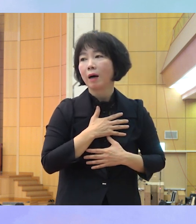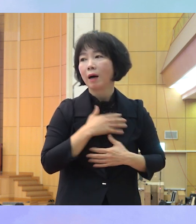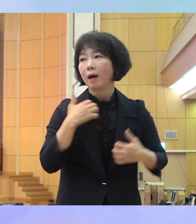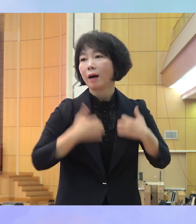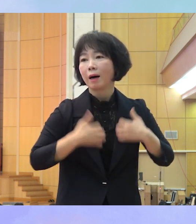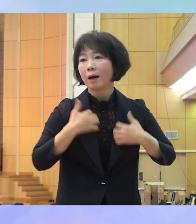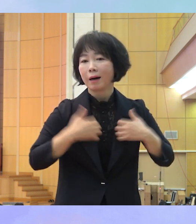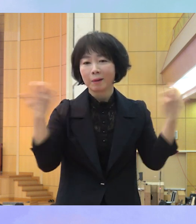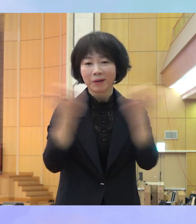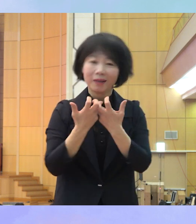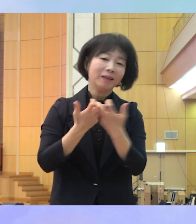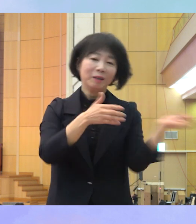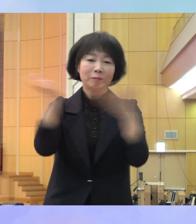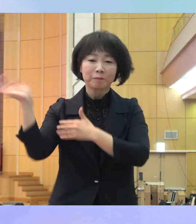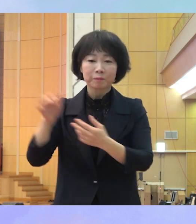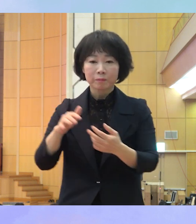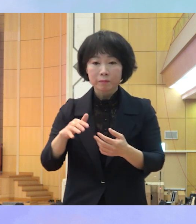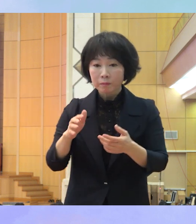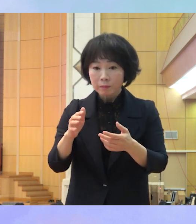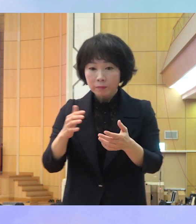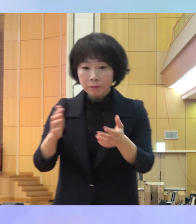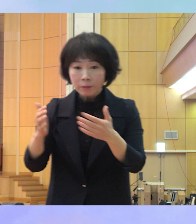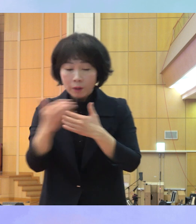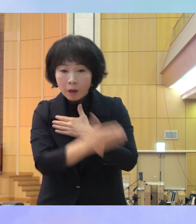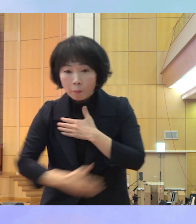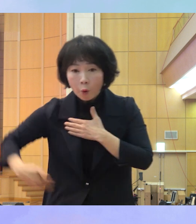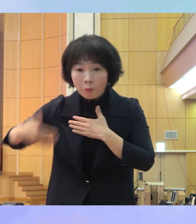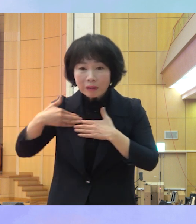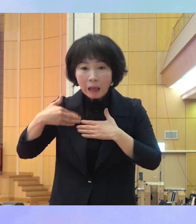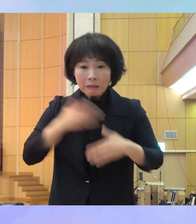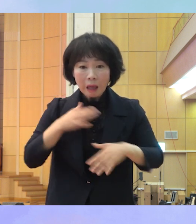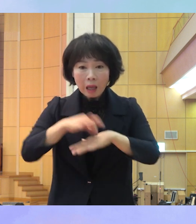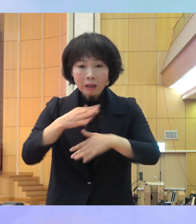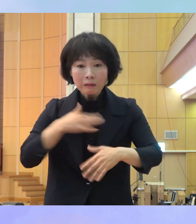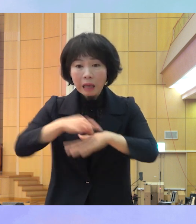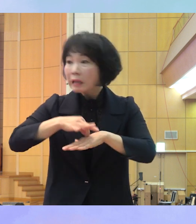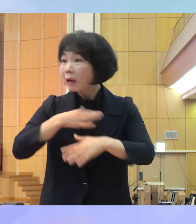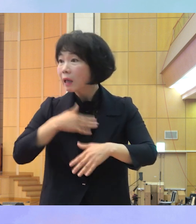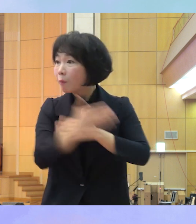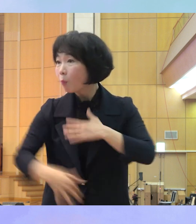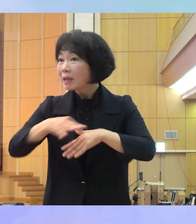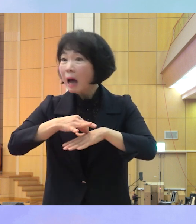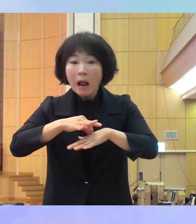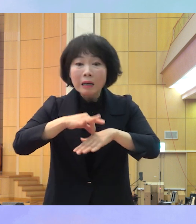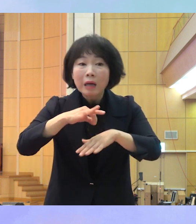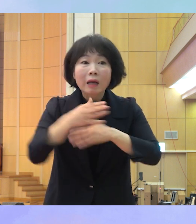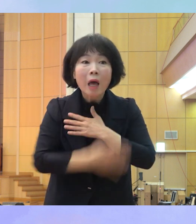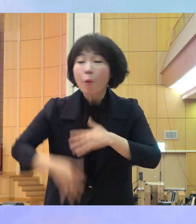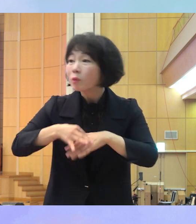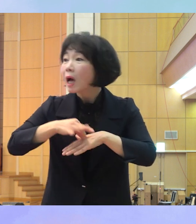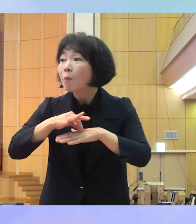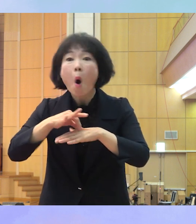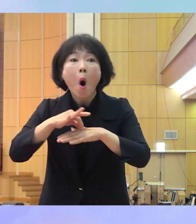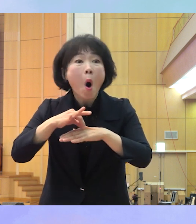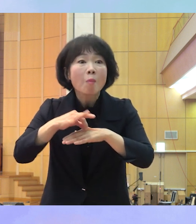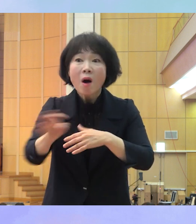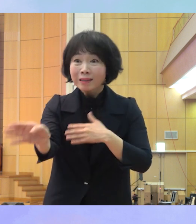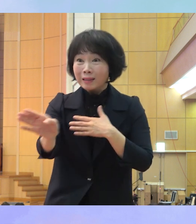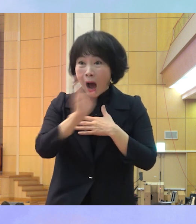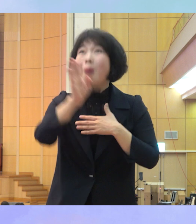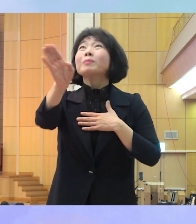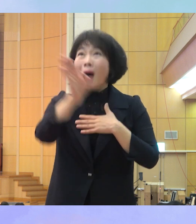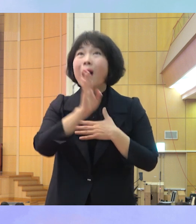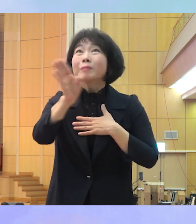보니까 내 살은 참된 양식이요, 영의 양식을 말하는 거예요. 내